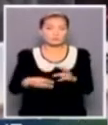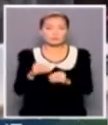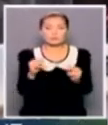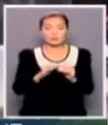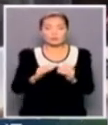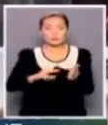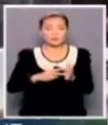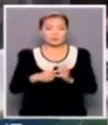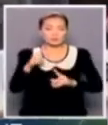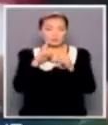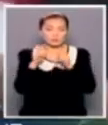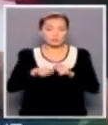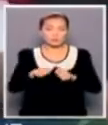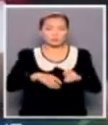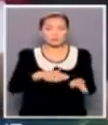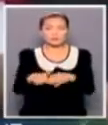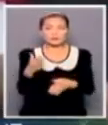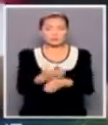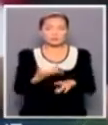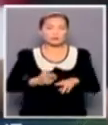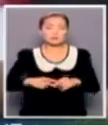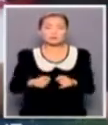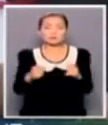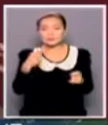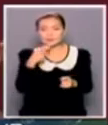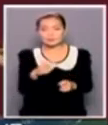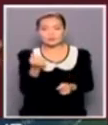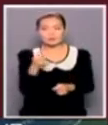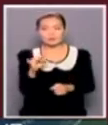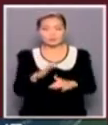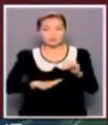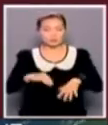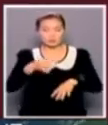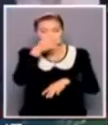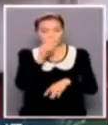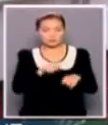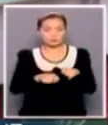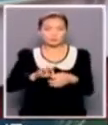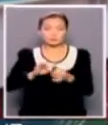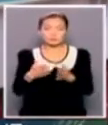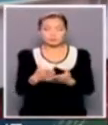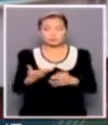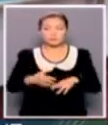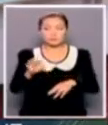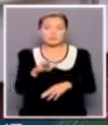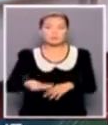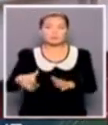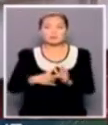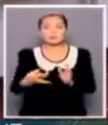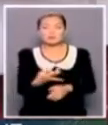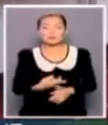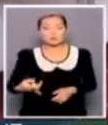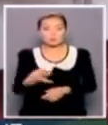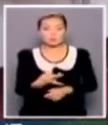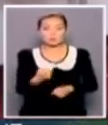адалдық алаң жобалық кеңсесі толық тексерді. Ал құрылғының сапасын IT мамандары жіті зерделеді. Енді облысқа қарасты 7 аудан